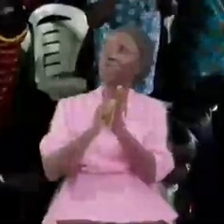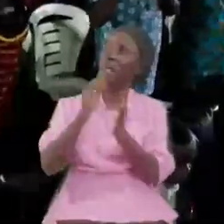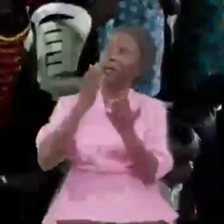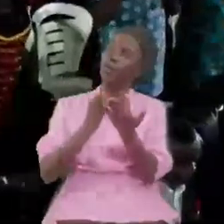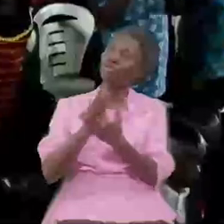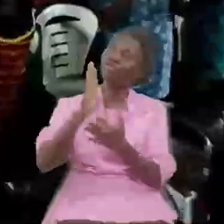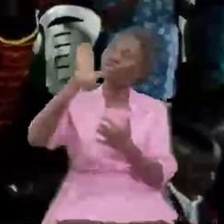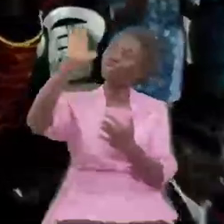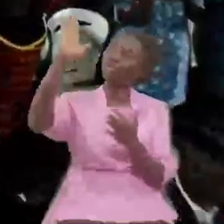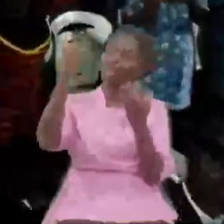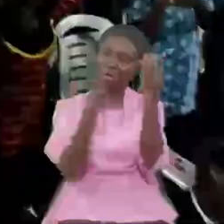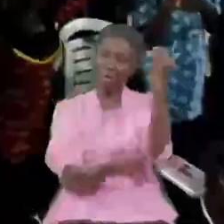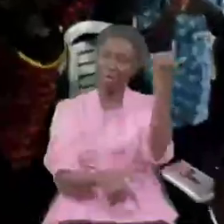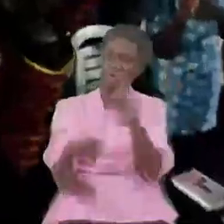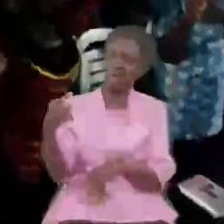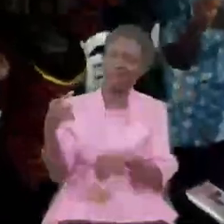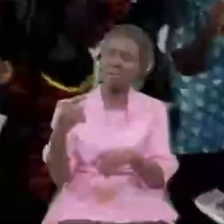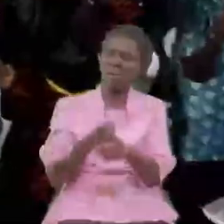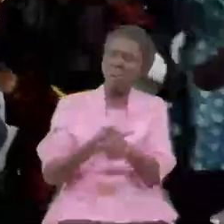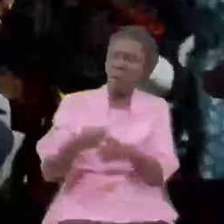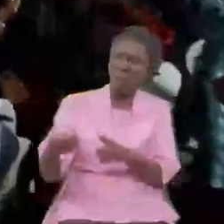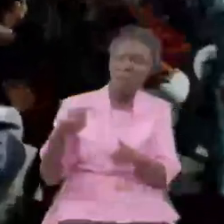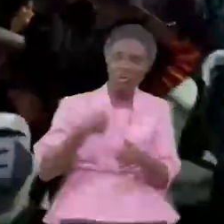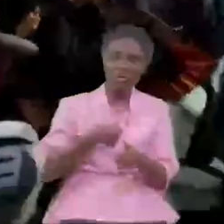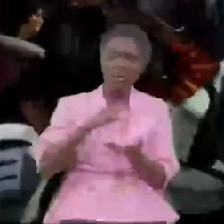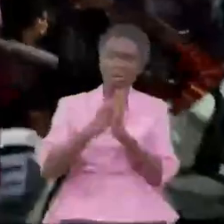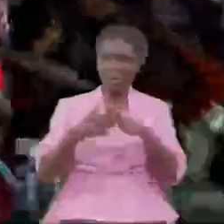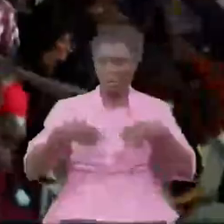Seigneur Jésus, nous savons que c'est par tes maîtrises que nous sommes guéris.